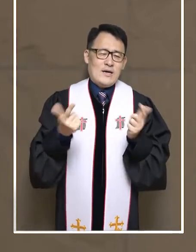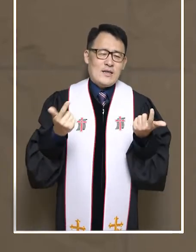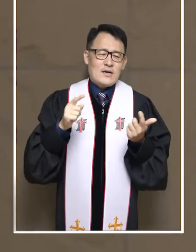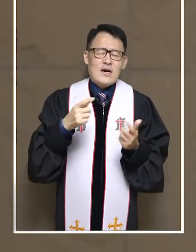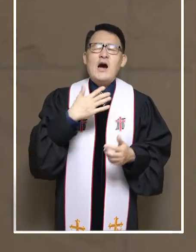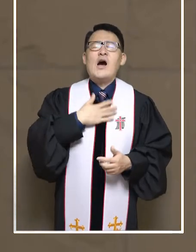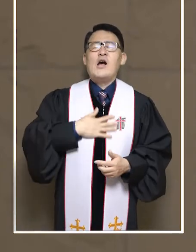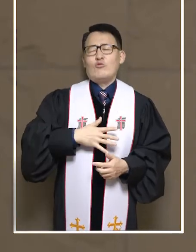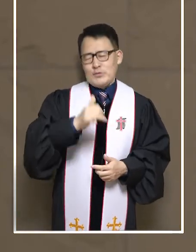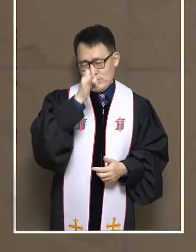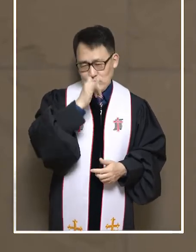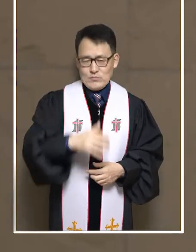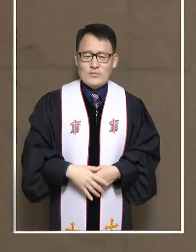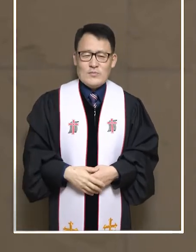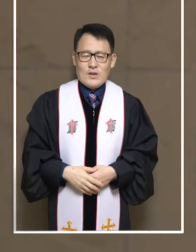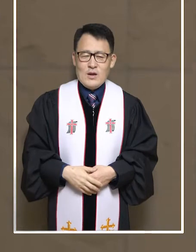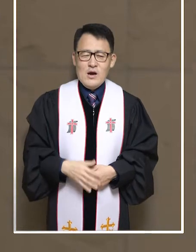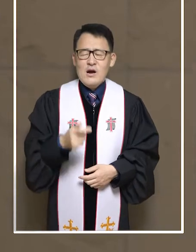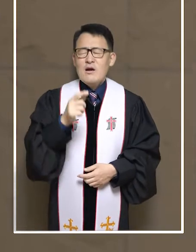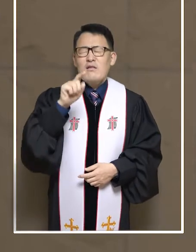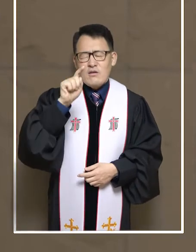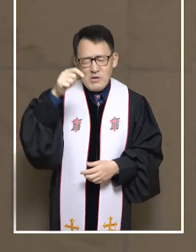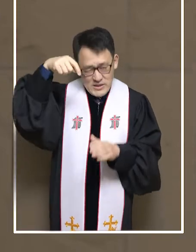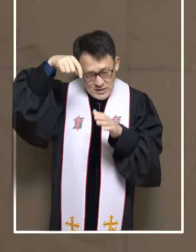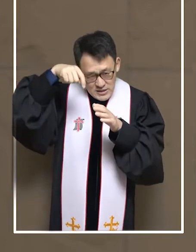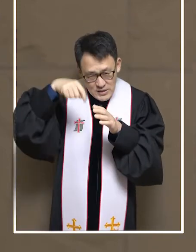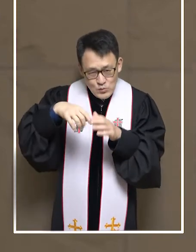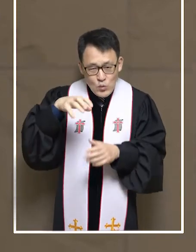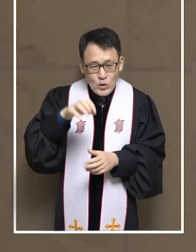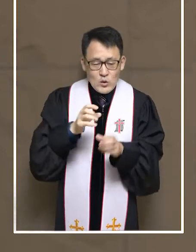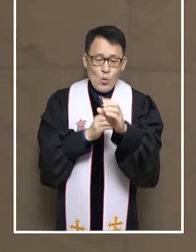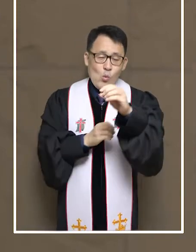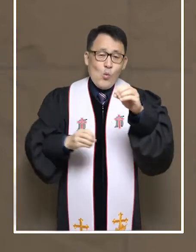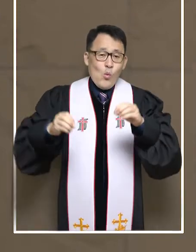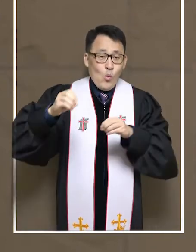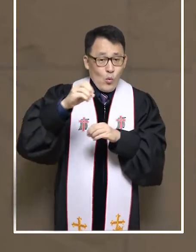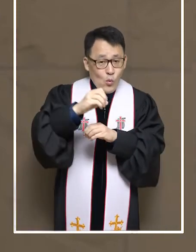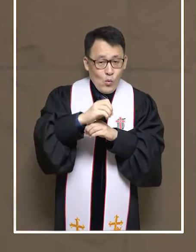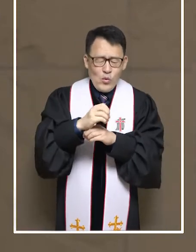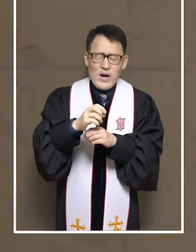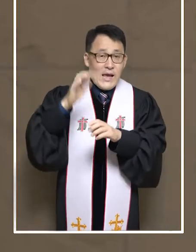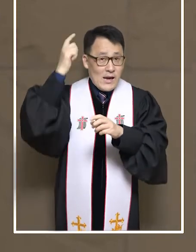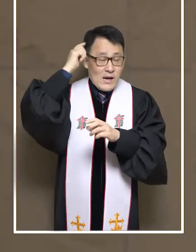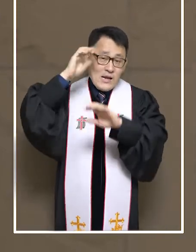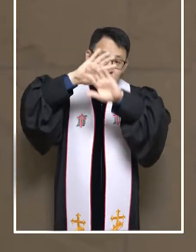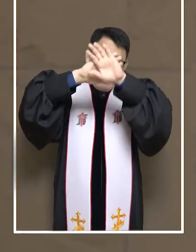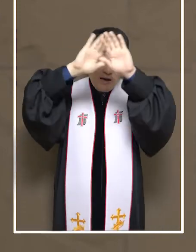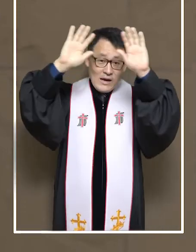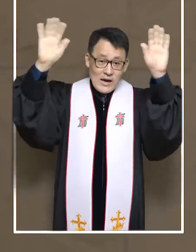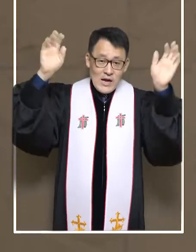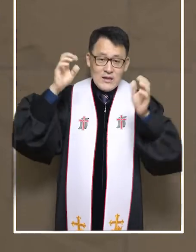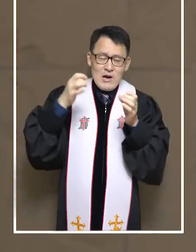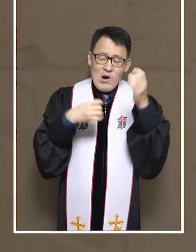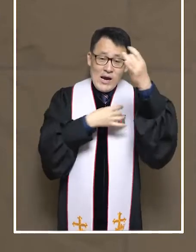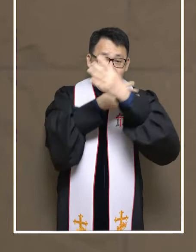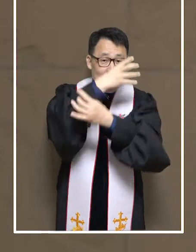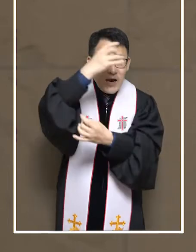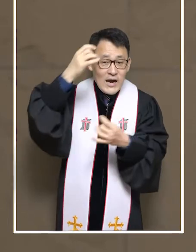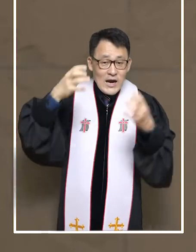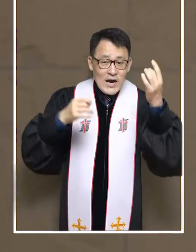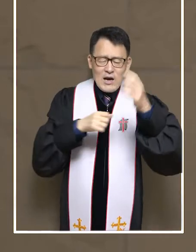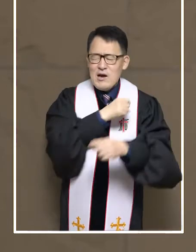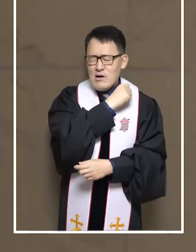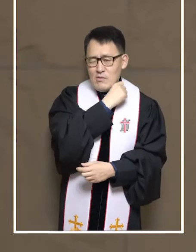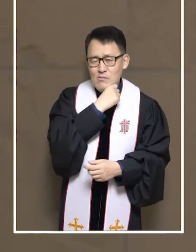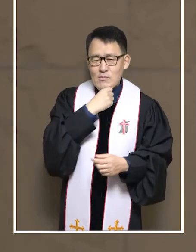걸 중단하지 않았다는 것을 알 수 있습니다. 그 깊은 곳에서 오히려 천상의